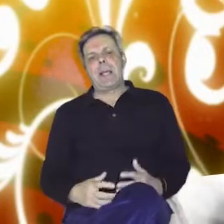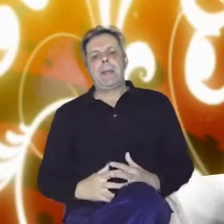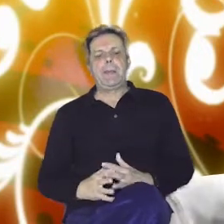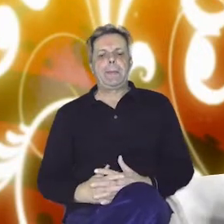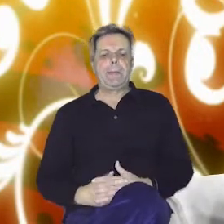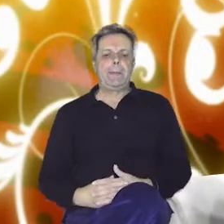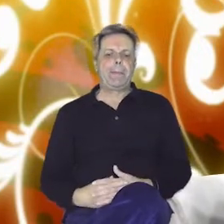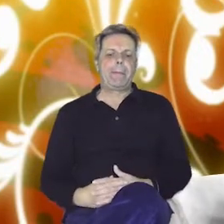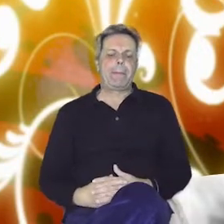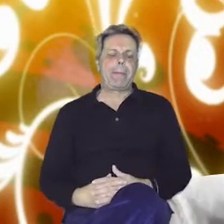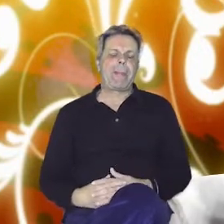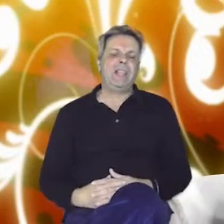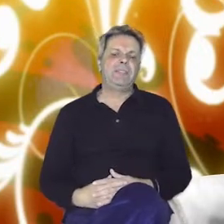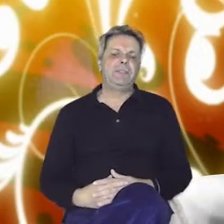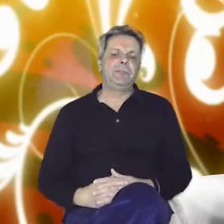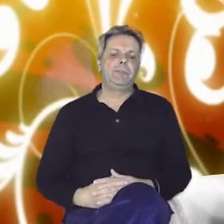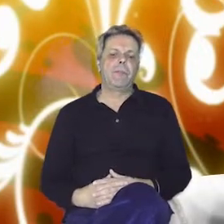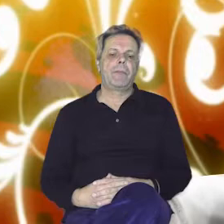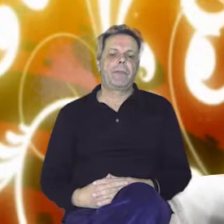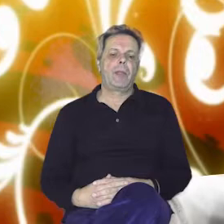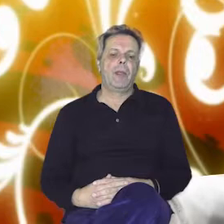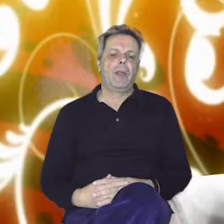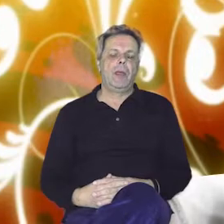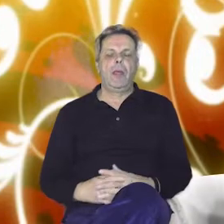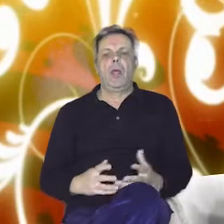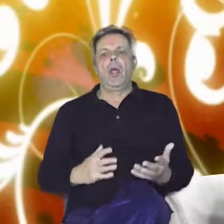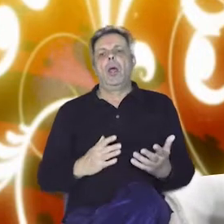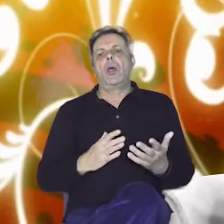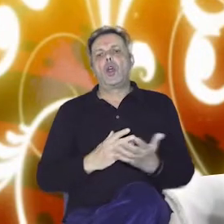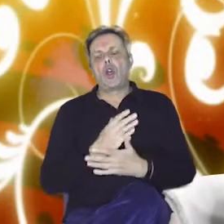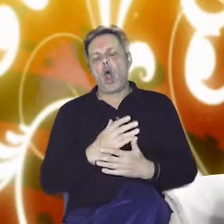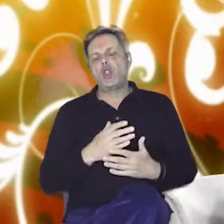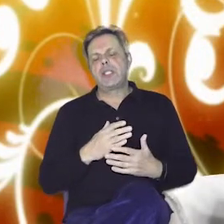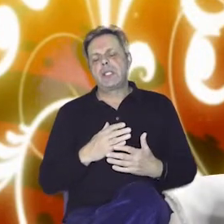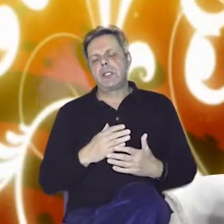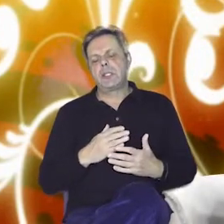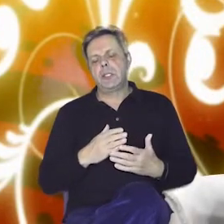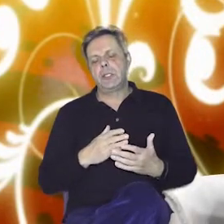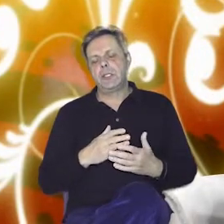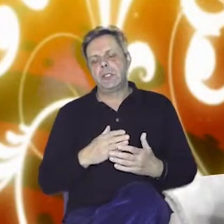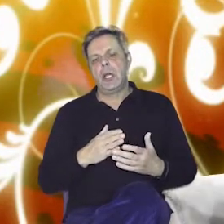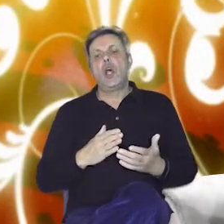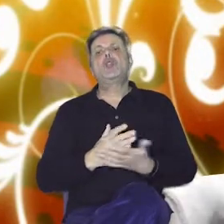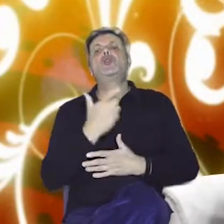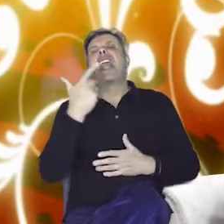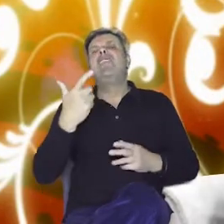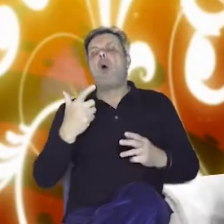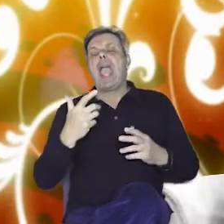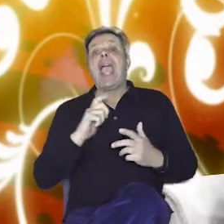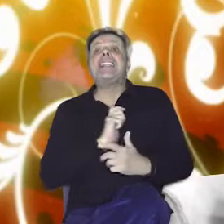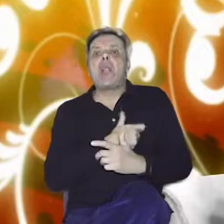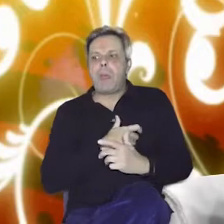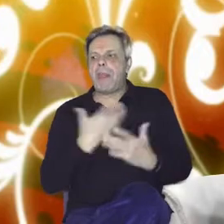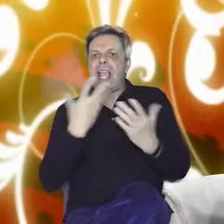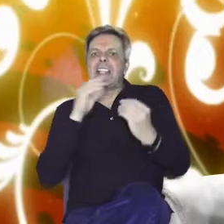glavni lik je prekrasno to iznio kroz slučaj dvoje zaljubljenih u trenu kad se poljube i kad on misli kako